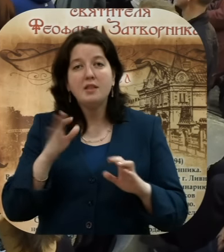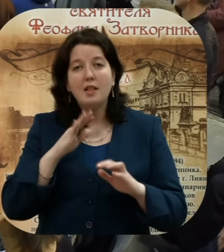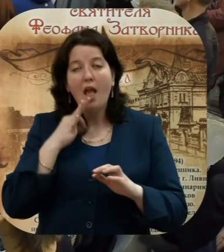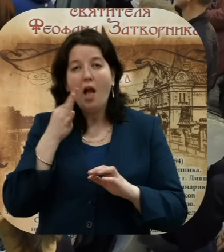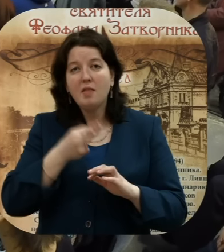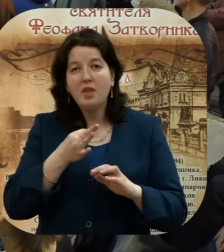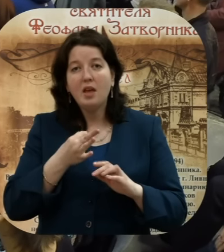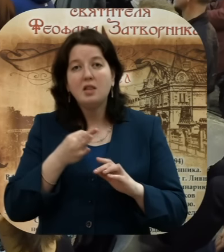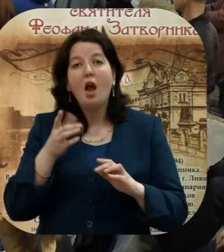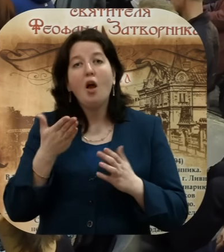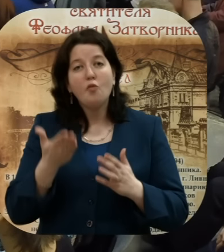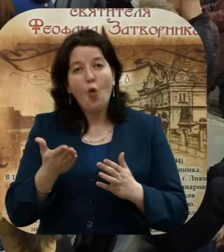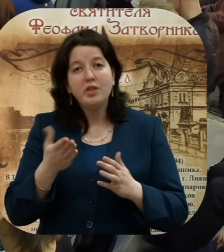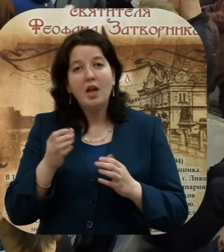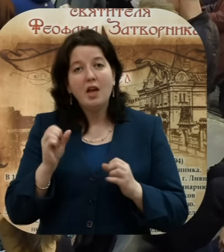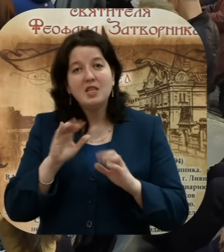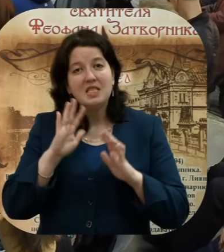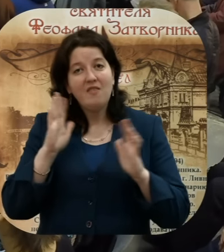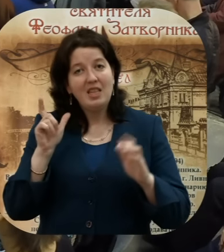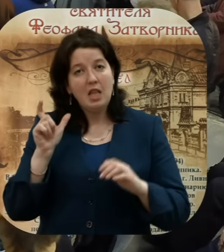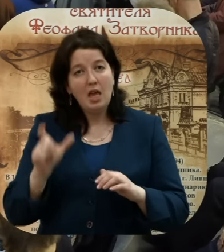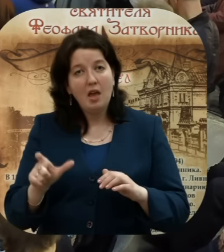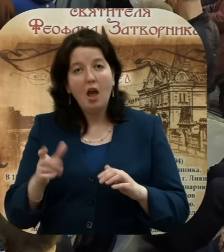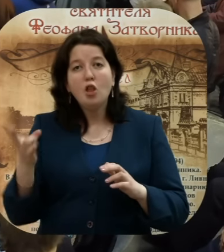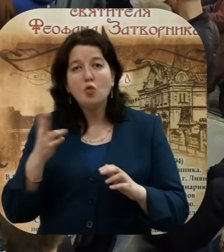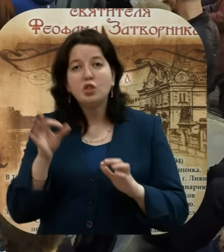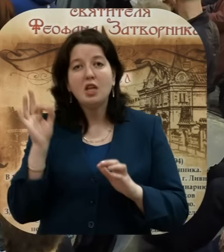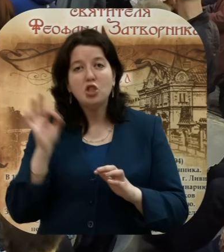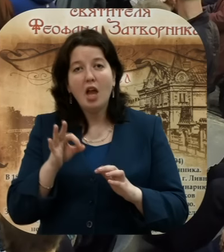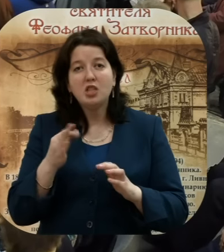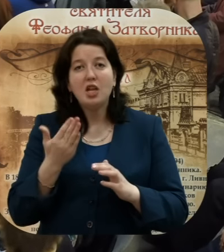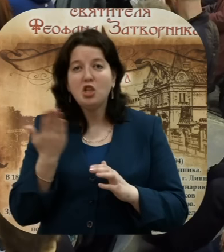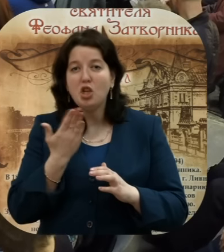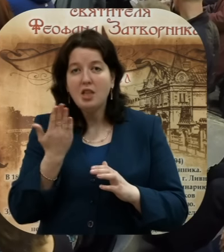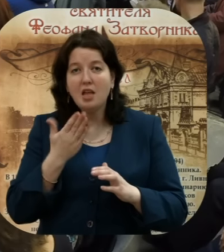Надо их почаще читать, и все будет в порядке.